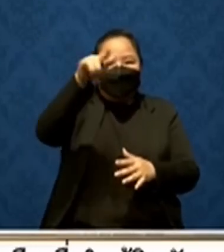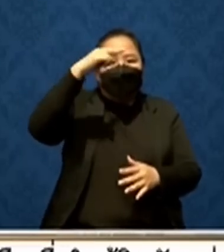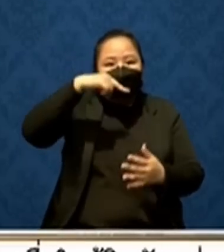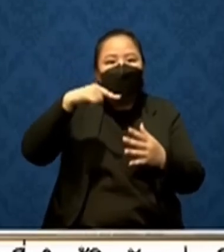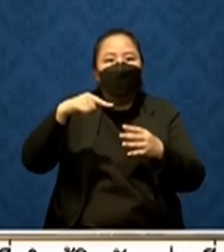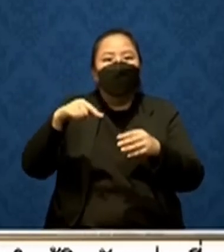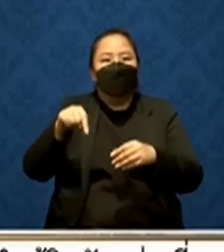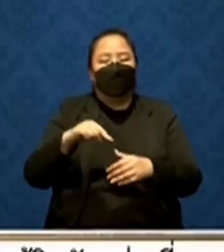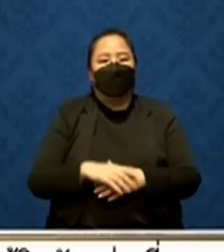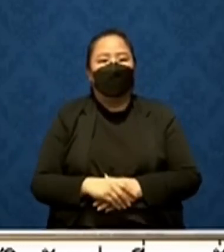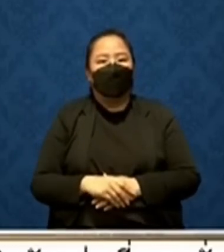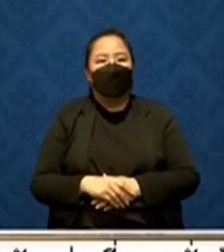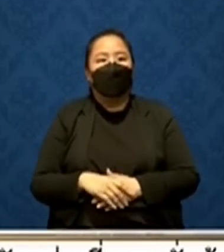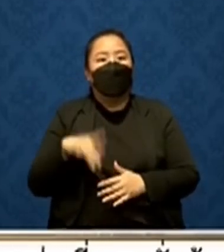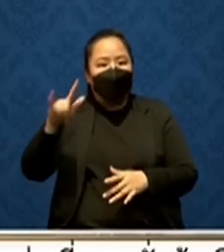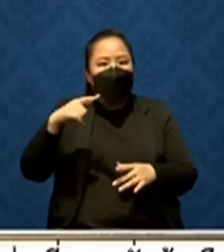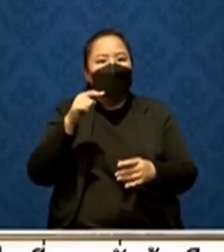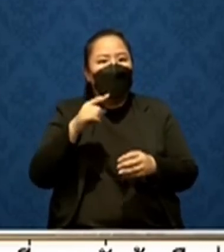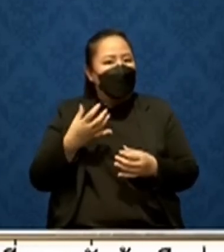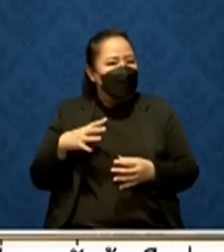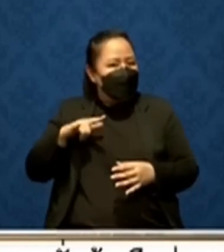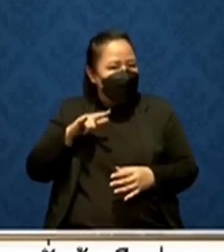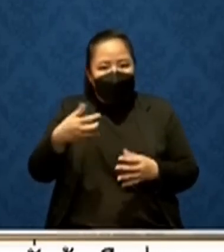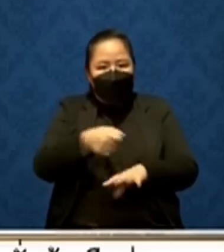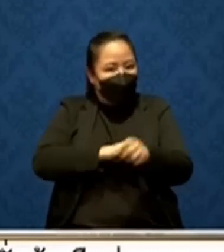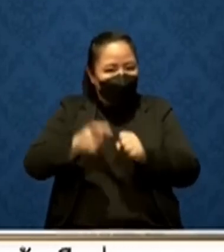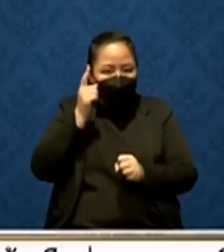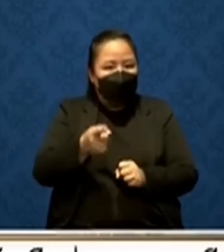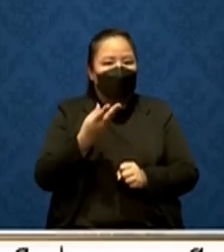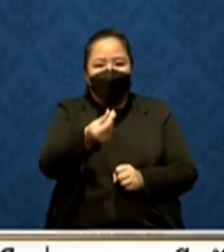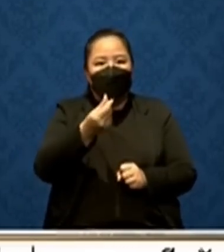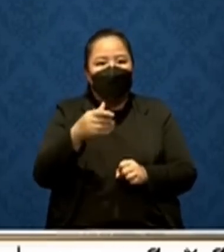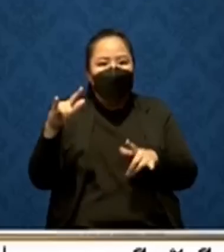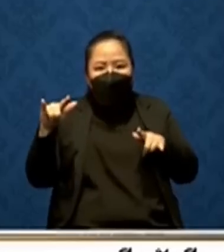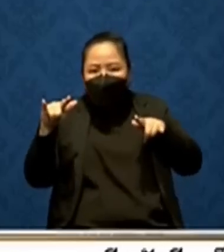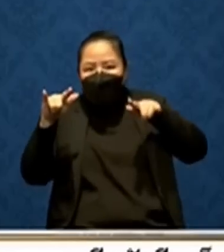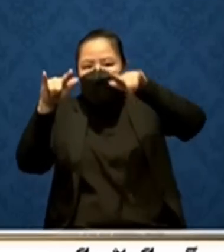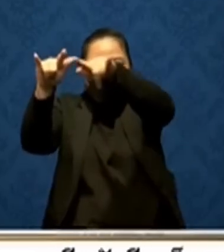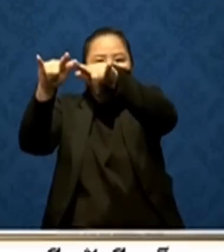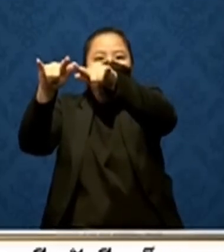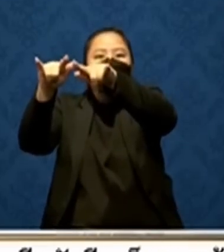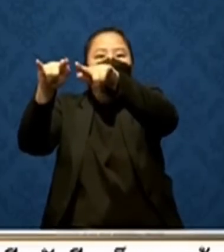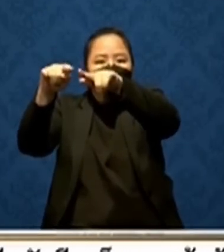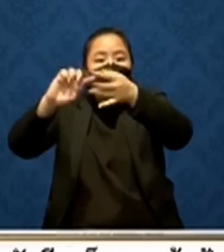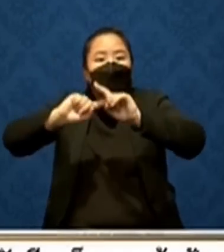ในการที่จะใช้เครื่องบินรบขึ้นไปประกบมีรูปผักดันแต่ท่านปล่อยให้เขาบริการจน